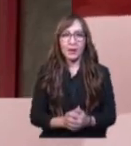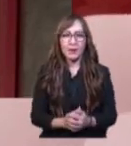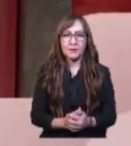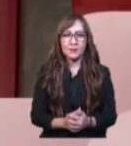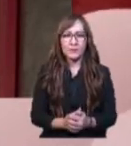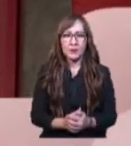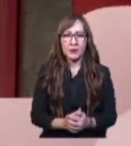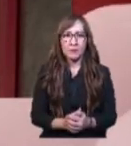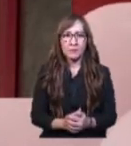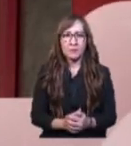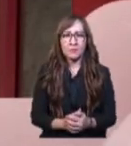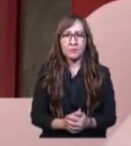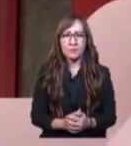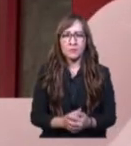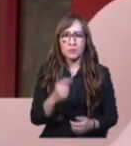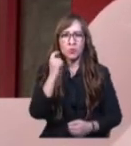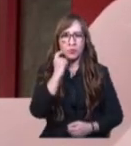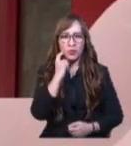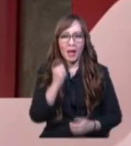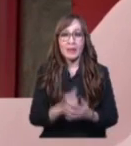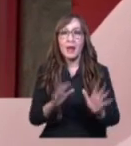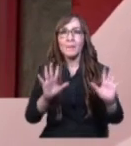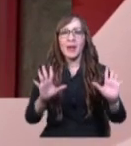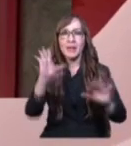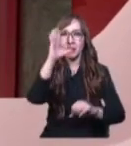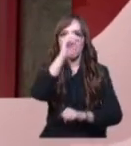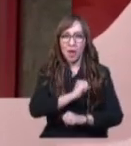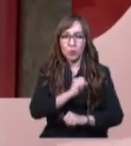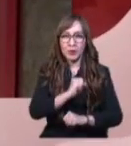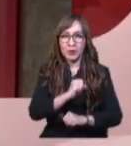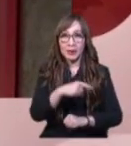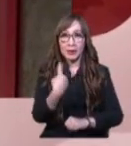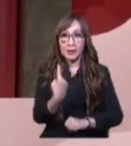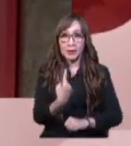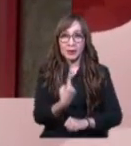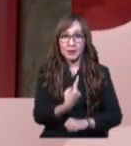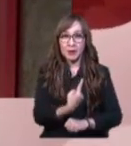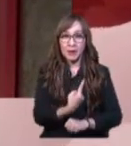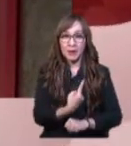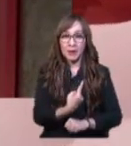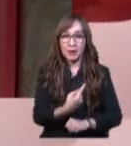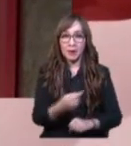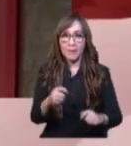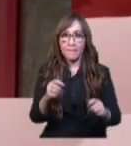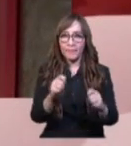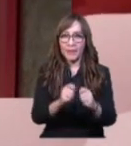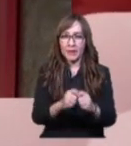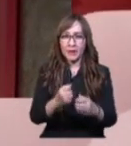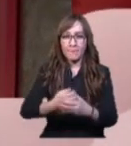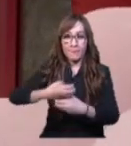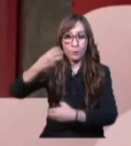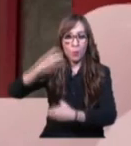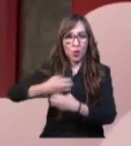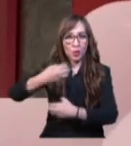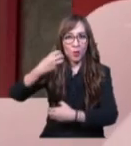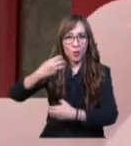paling works seperti yang mungkin banyak diketahui bahwa kami mengeluarkan di pandemi kemarin mengeluarkan botol tukucur dan